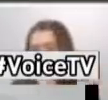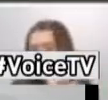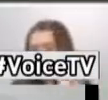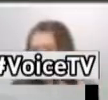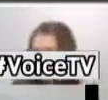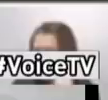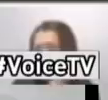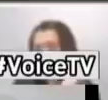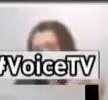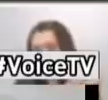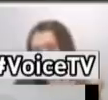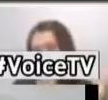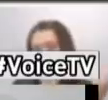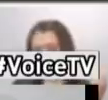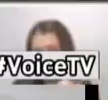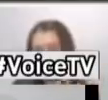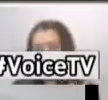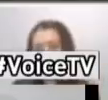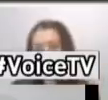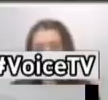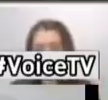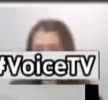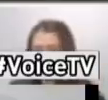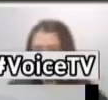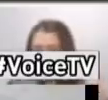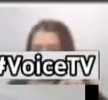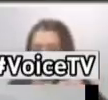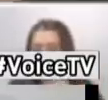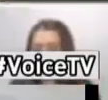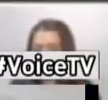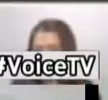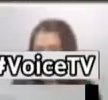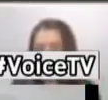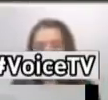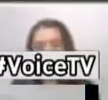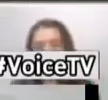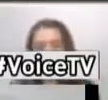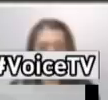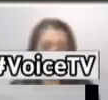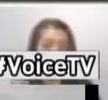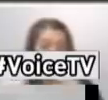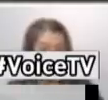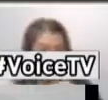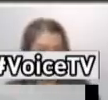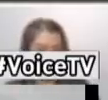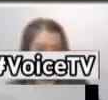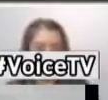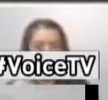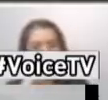ไม่รับผิดชอบขาดความเป็นผู้นำแล้วที่เขาพีคกันมากอ่ะของ อาจ